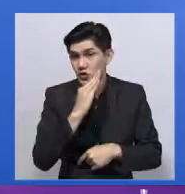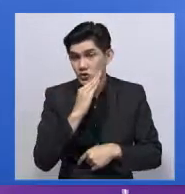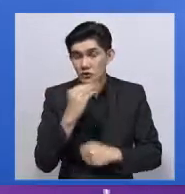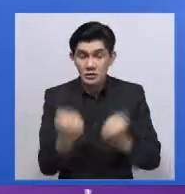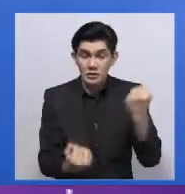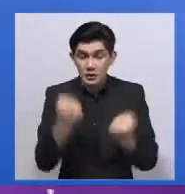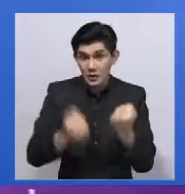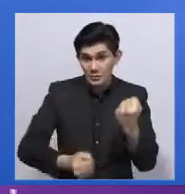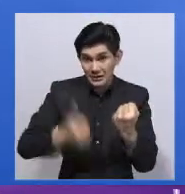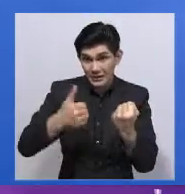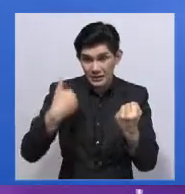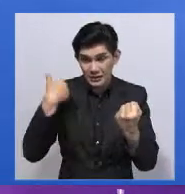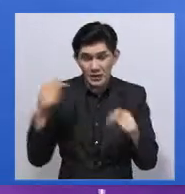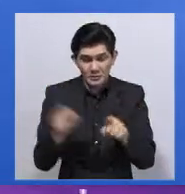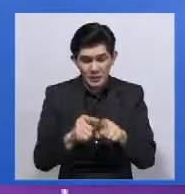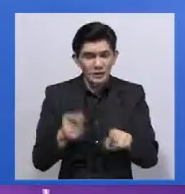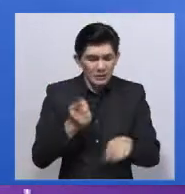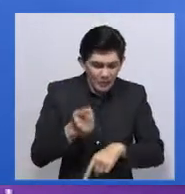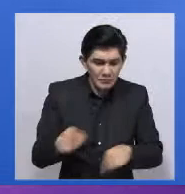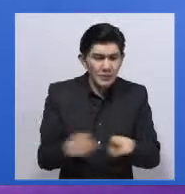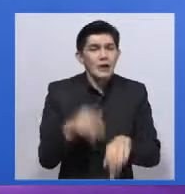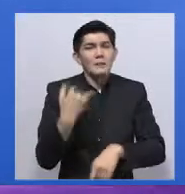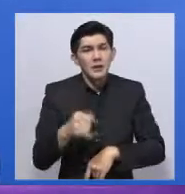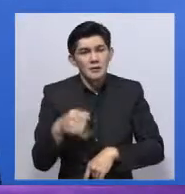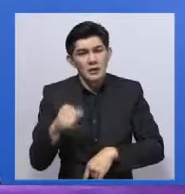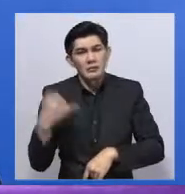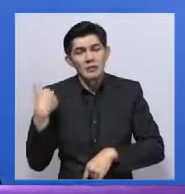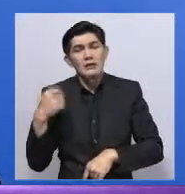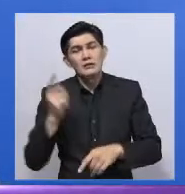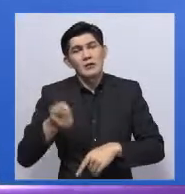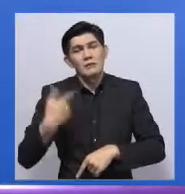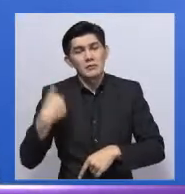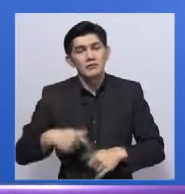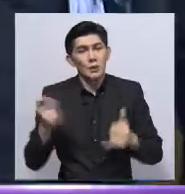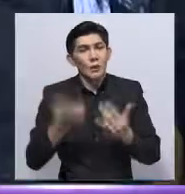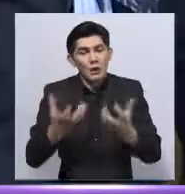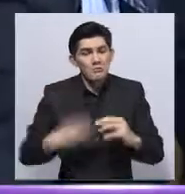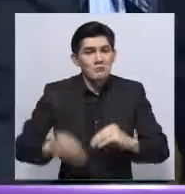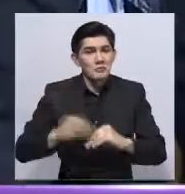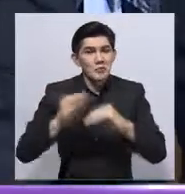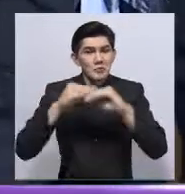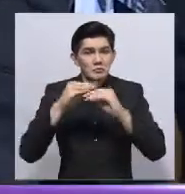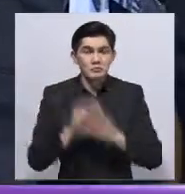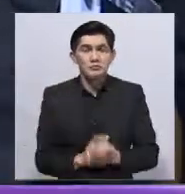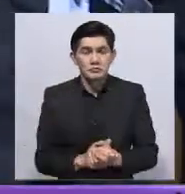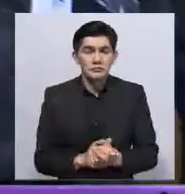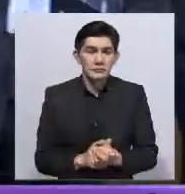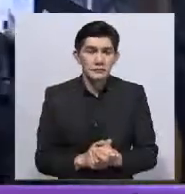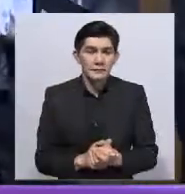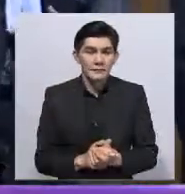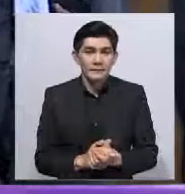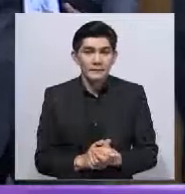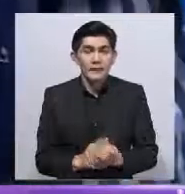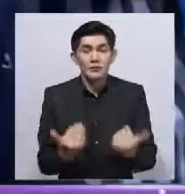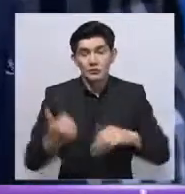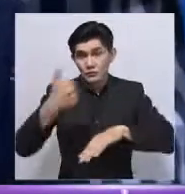ขับได้แล้วกลับมาทำผิดก็จะโดนโทษหนักขึ้นไปเรื่อยๆ นี่ก็เสียงของท่านพลเอกอนุพงษ์เผ่า